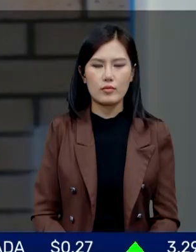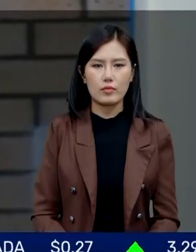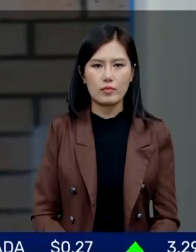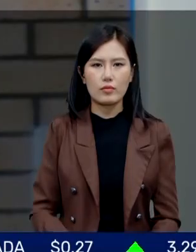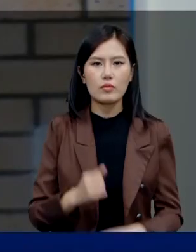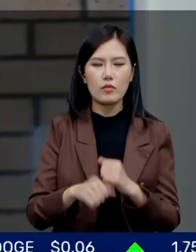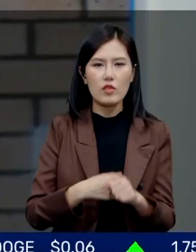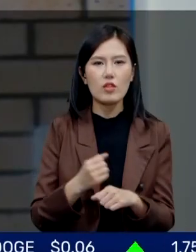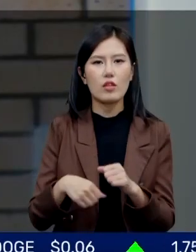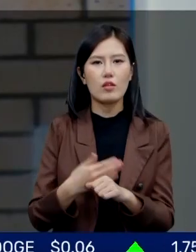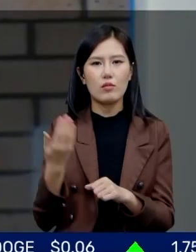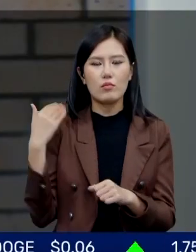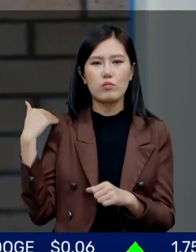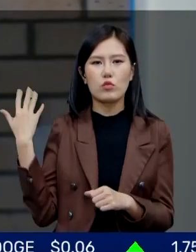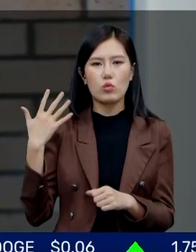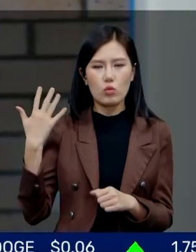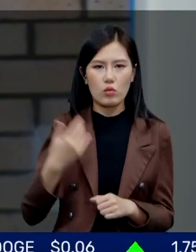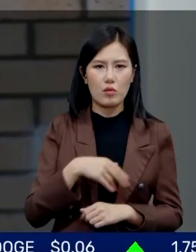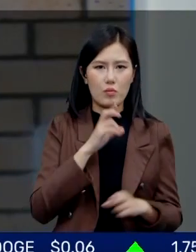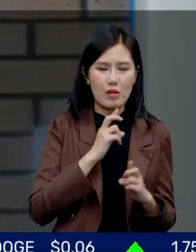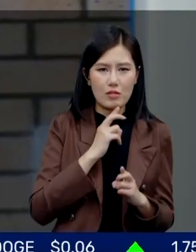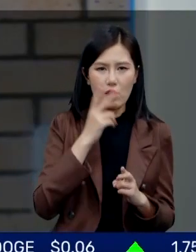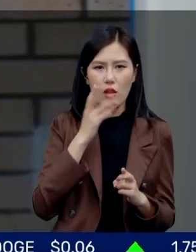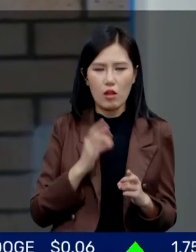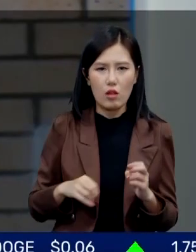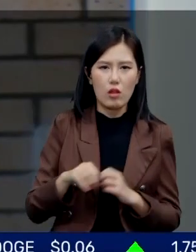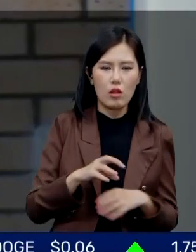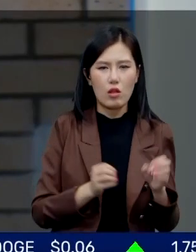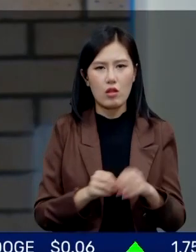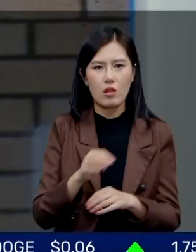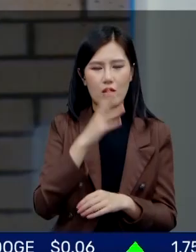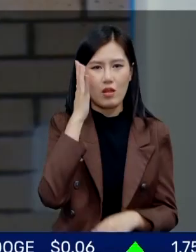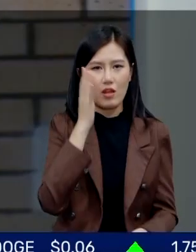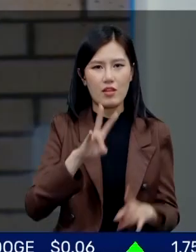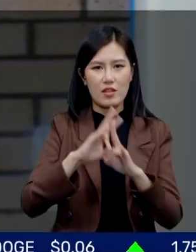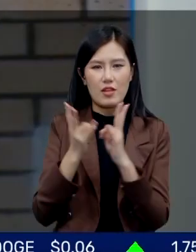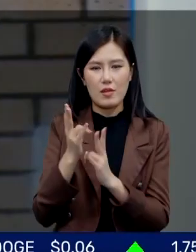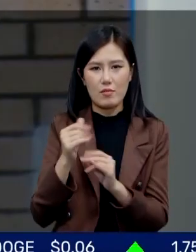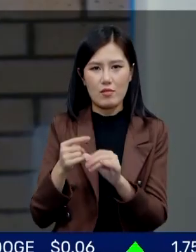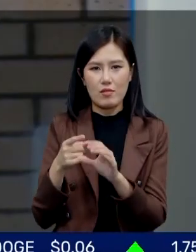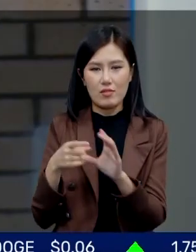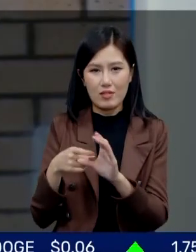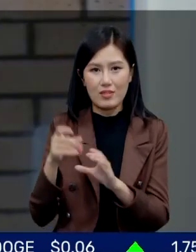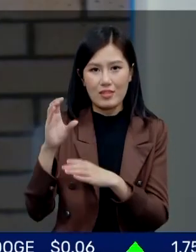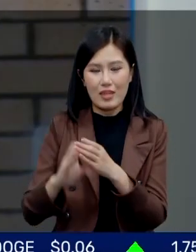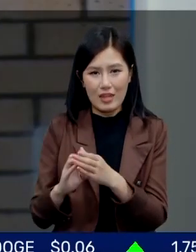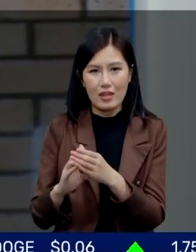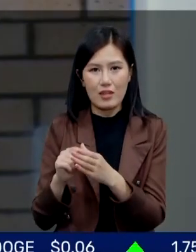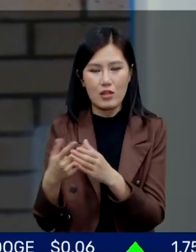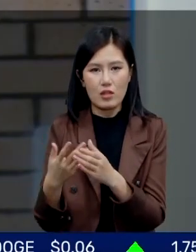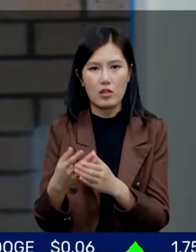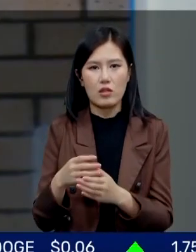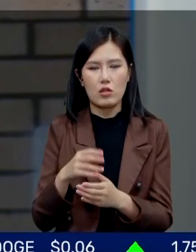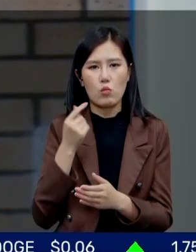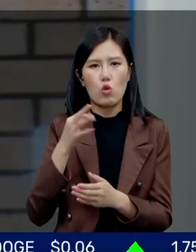Сүүлийн жилүүдэд хойд хормоогоороо урд хормоогоо нөхөх замаар явж ирсэн нийгмийн дадгалын сан алдагдaltaй бас 700 тэрбумын үлдэгдэлтэй байгаа